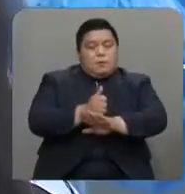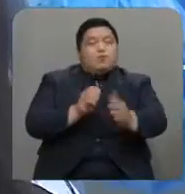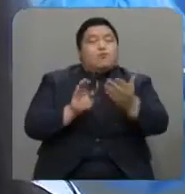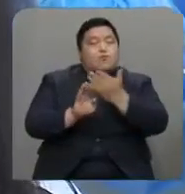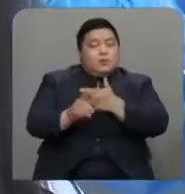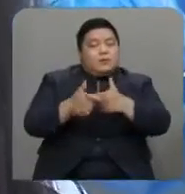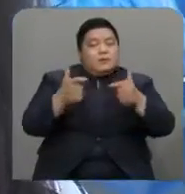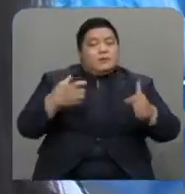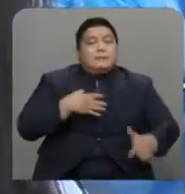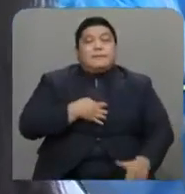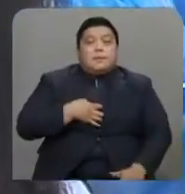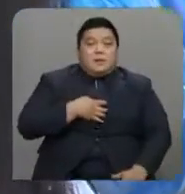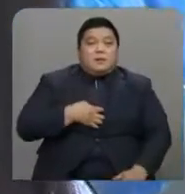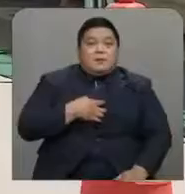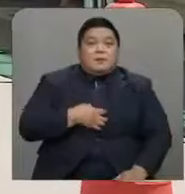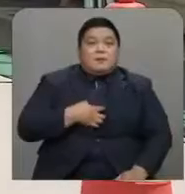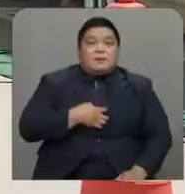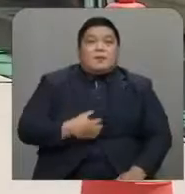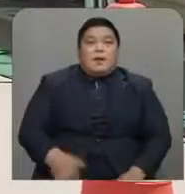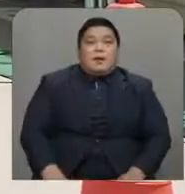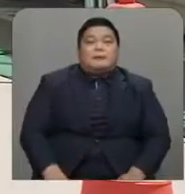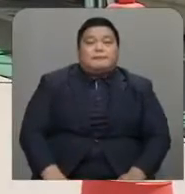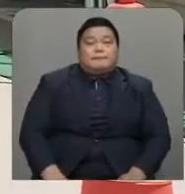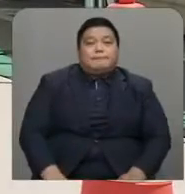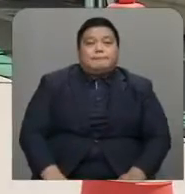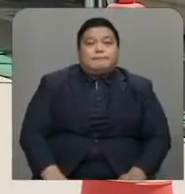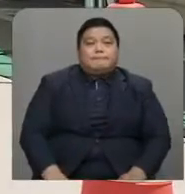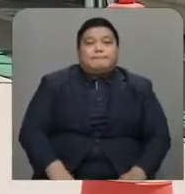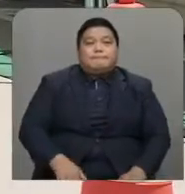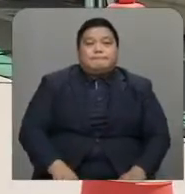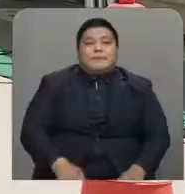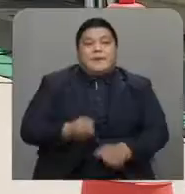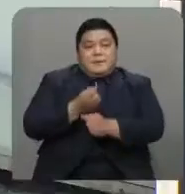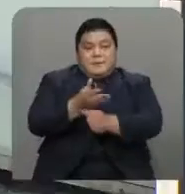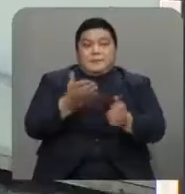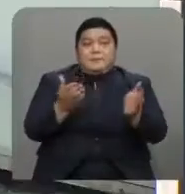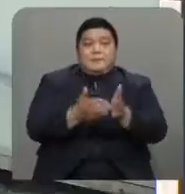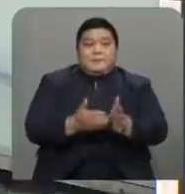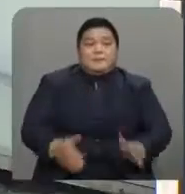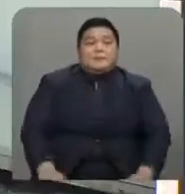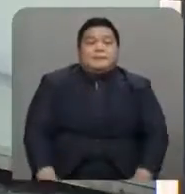더 늘어날 가능성도 배제할 수 없는 상태입니다. KBS 뉴스 정명구입니다.